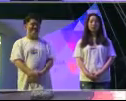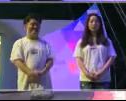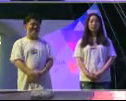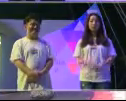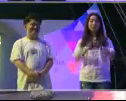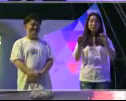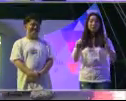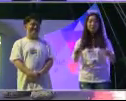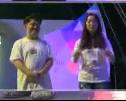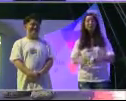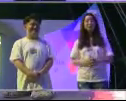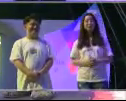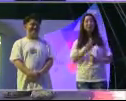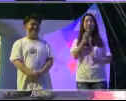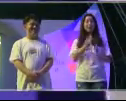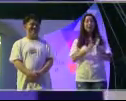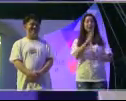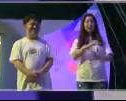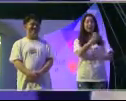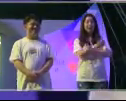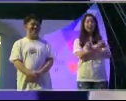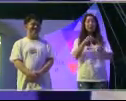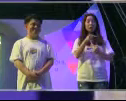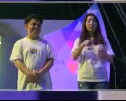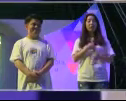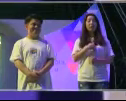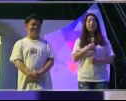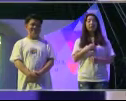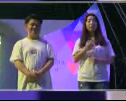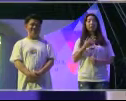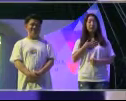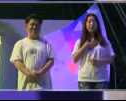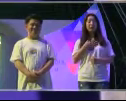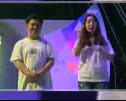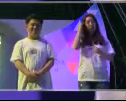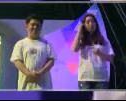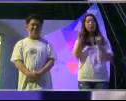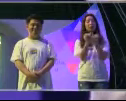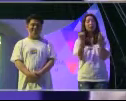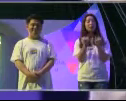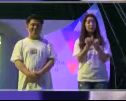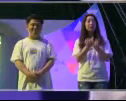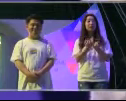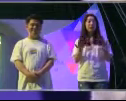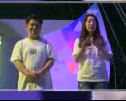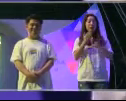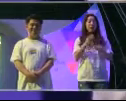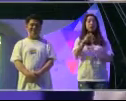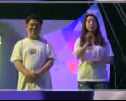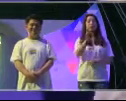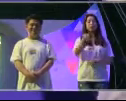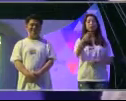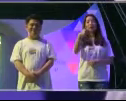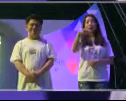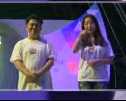안녕하세요 서울시 인권위원회 위원 한국 여성 단체 연합에서 일하고 있는 정문 자입니다 예